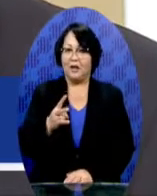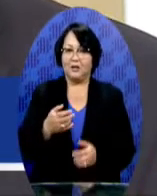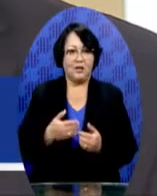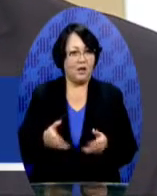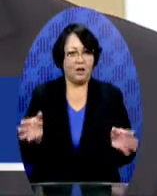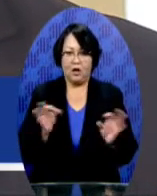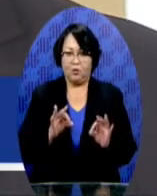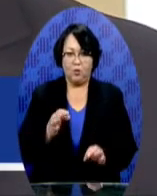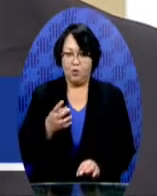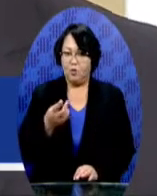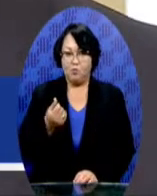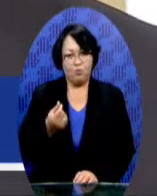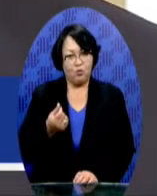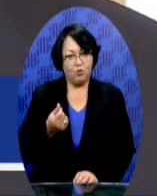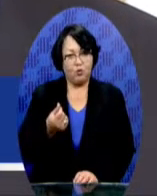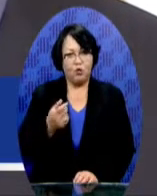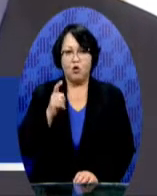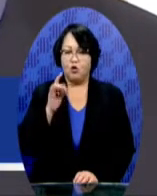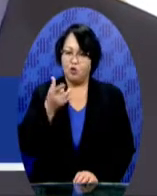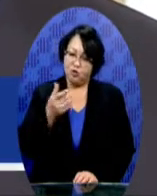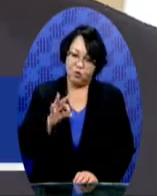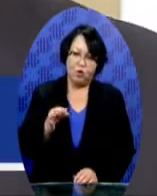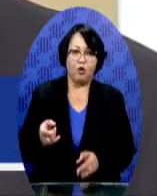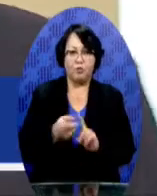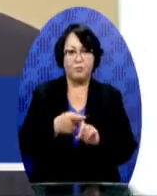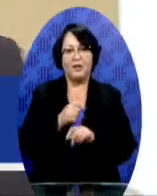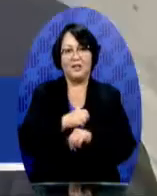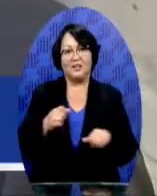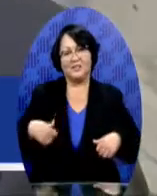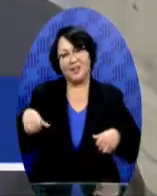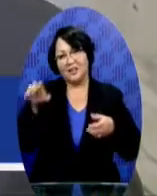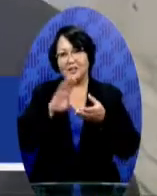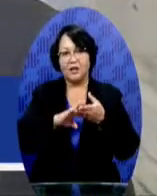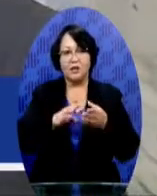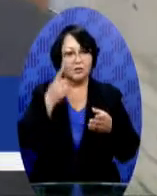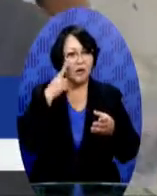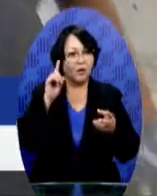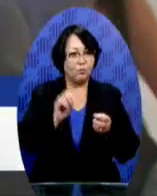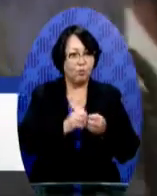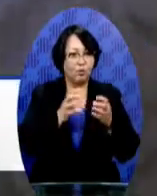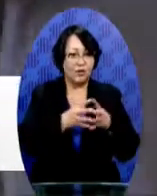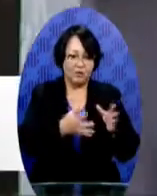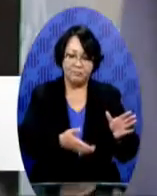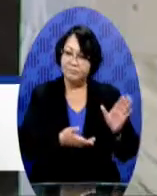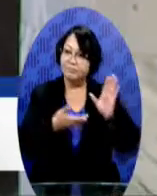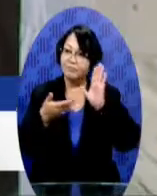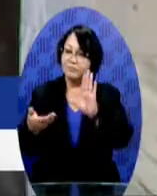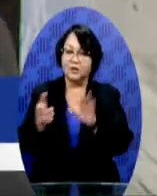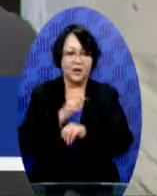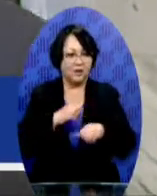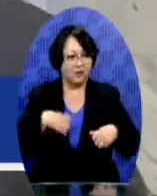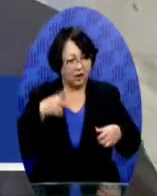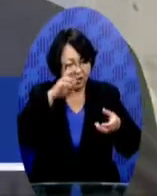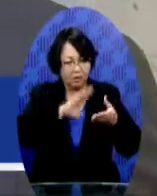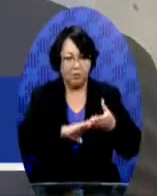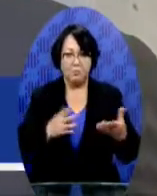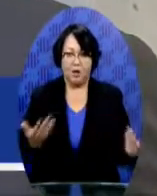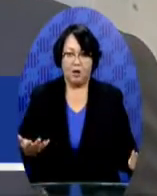болоод олон нийтэд хүлэх байдал муу байгаа юм тарах байна. Одоо инновац энэ хувьд донцгаан гарна